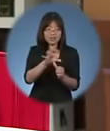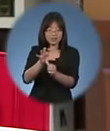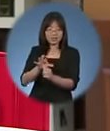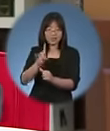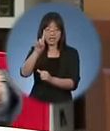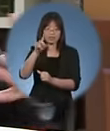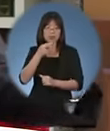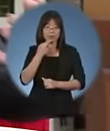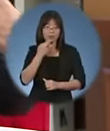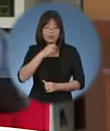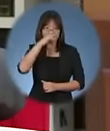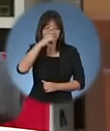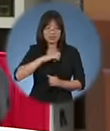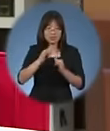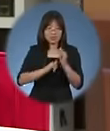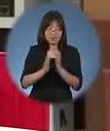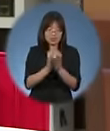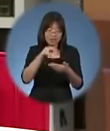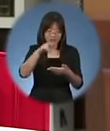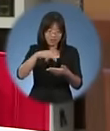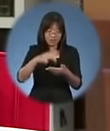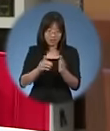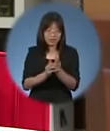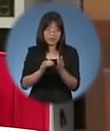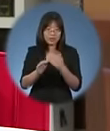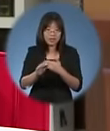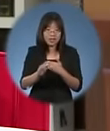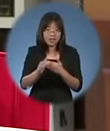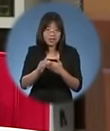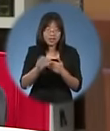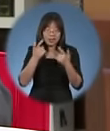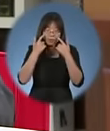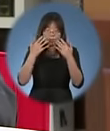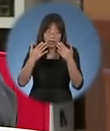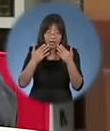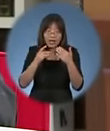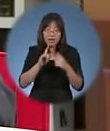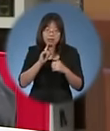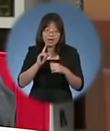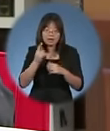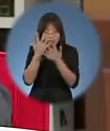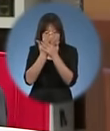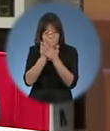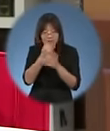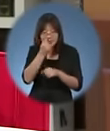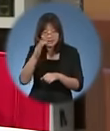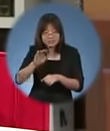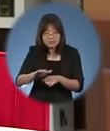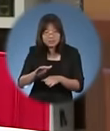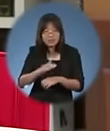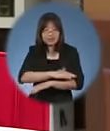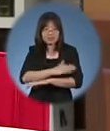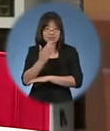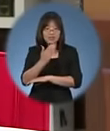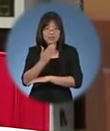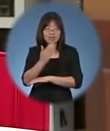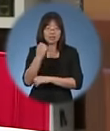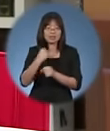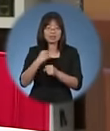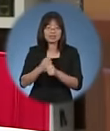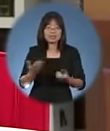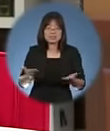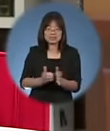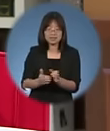하고 그냥 역사 책들 쭉 읽고서 거기서 팩트 뽑아내서 팩트라고 얘기하기 좀 뭐합니다만 어떤 스토리텔링으로 만드는 작업이기